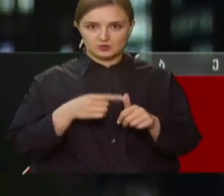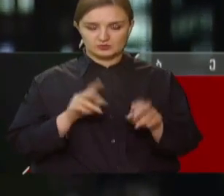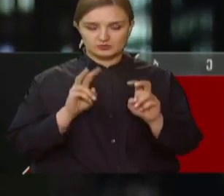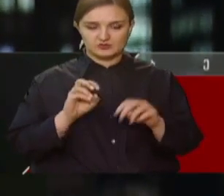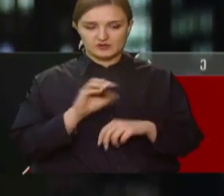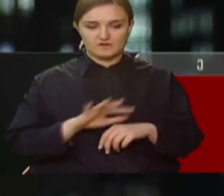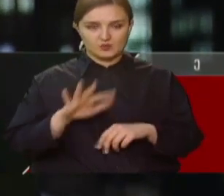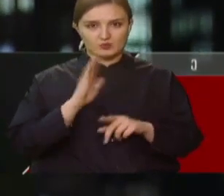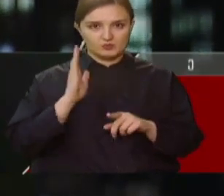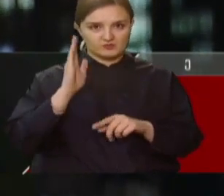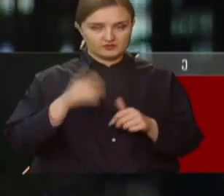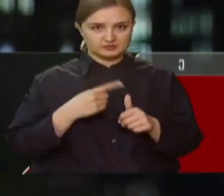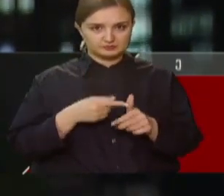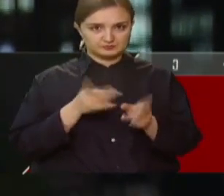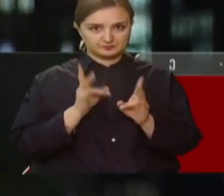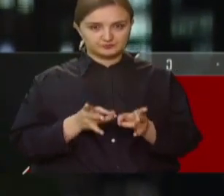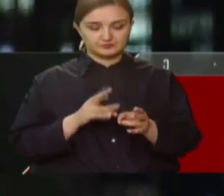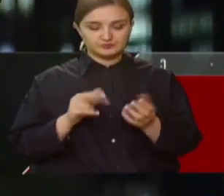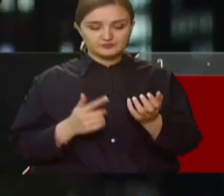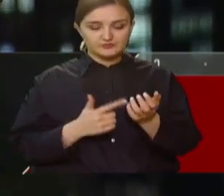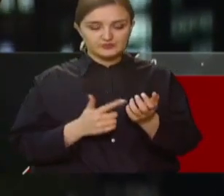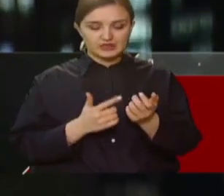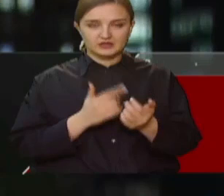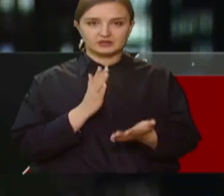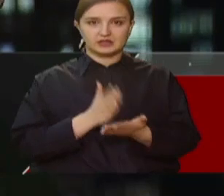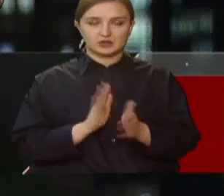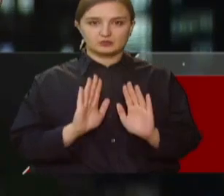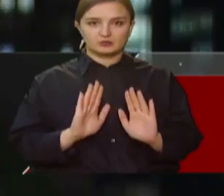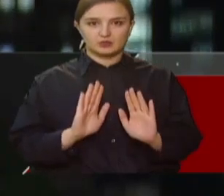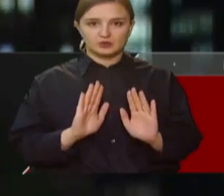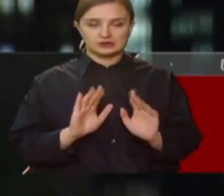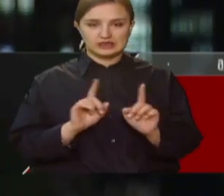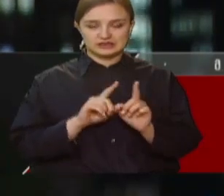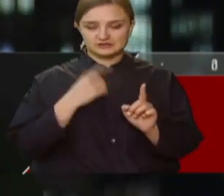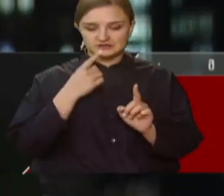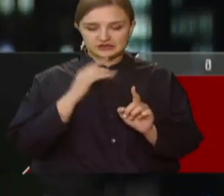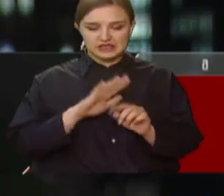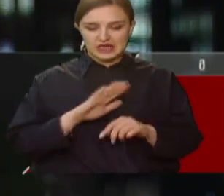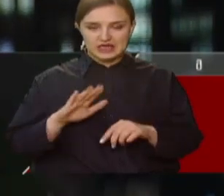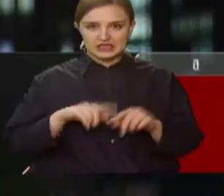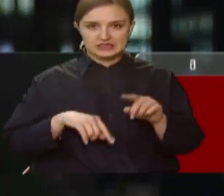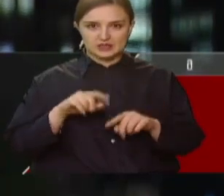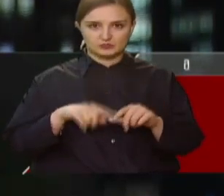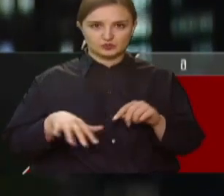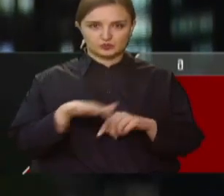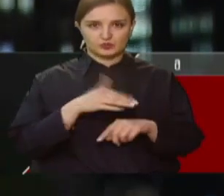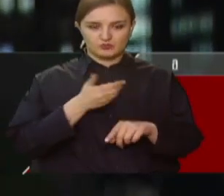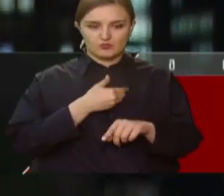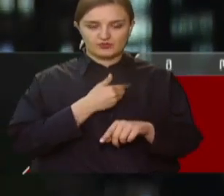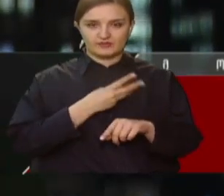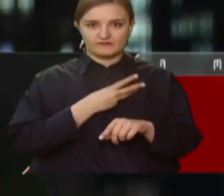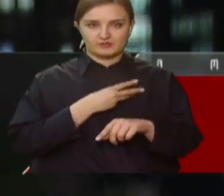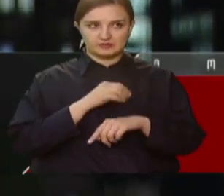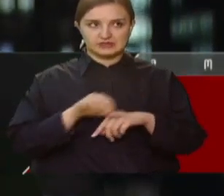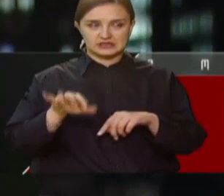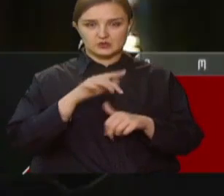ევროპულ მომავალს ამ ქვეყნისას და დათვლილია მხოლოდ ასე ვთქვათ, არაპატრიოტული მოტივებით ქვეყნის